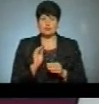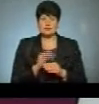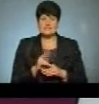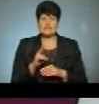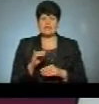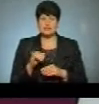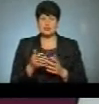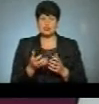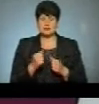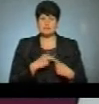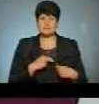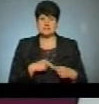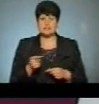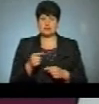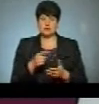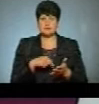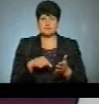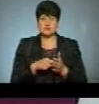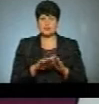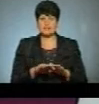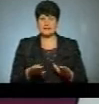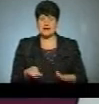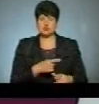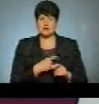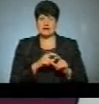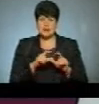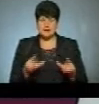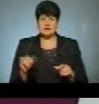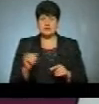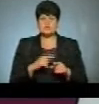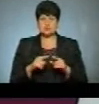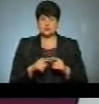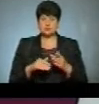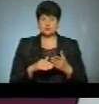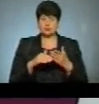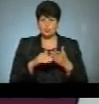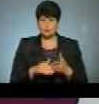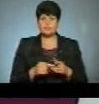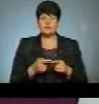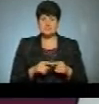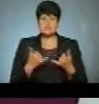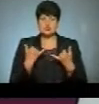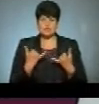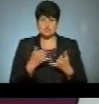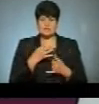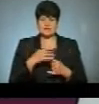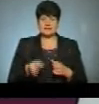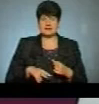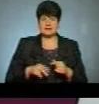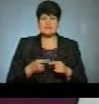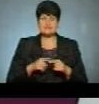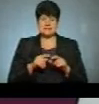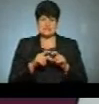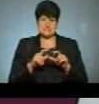міської ради отримали працівники Тернопільської міської дитячої лікарні і Тернопільської лікарні швидкої допомоги. Про це сьогодні нам повідомили директори цих закладів